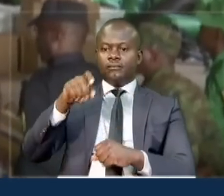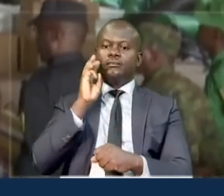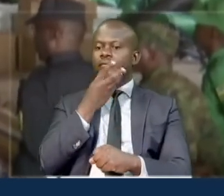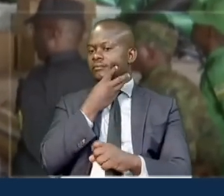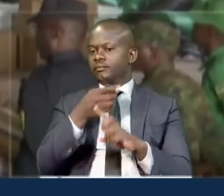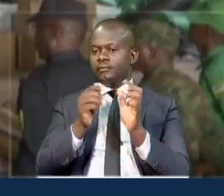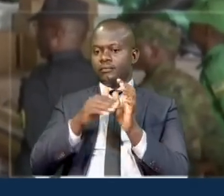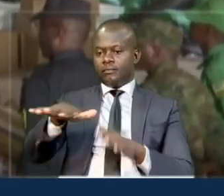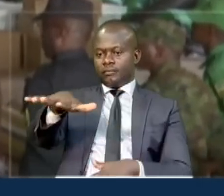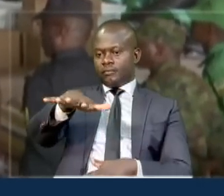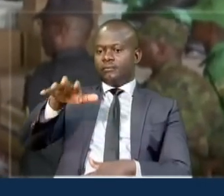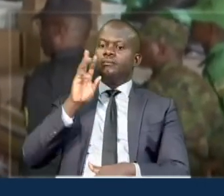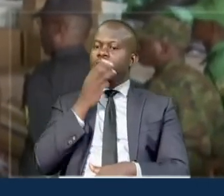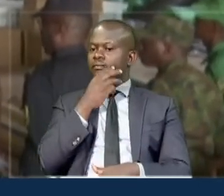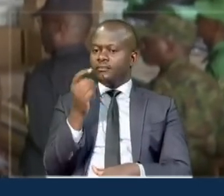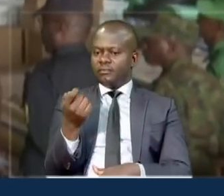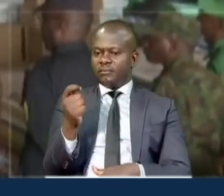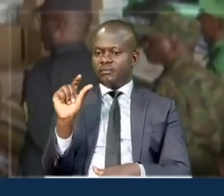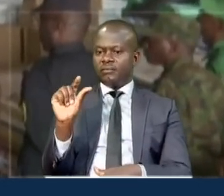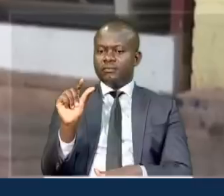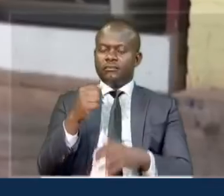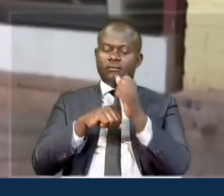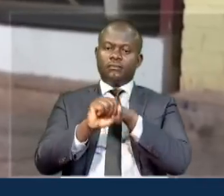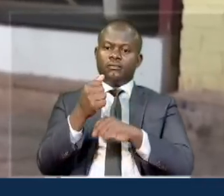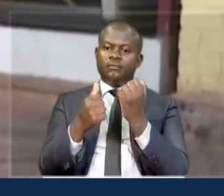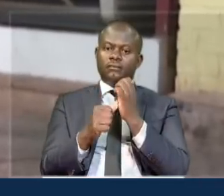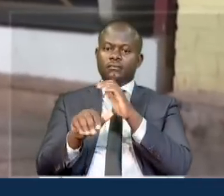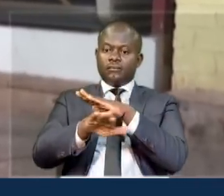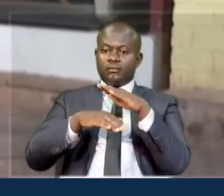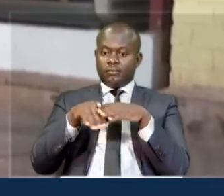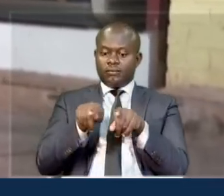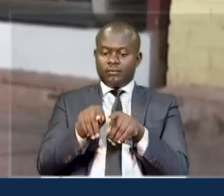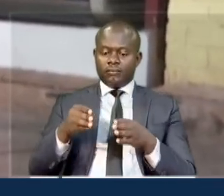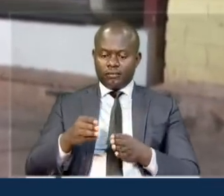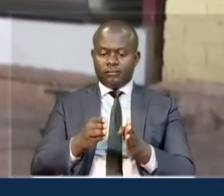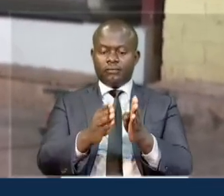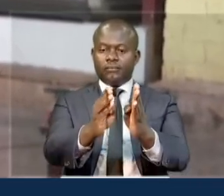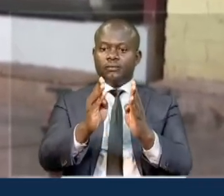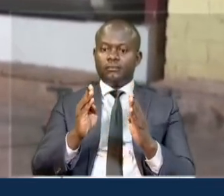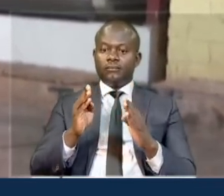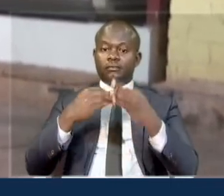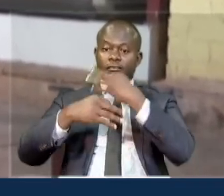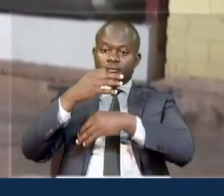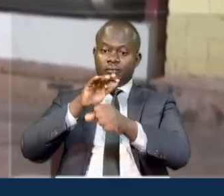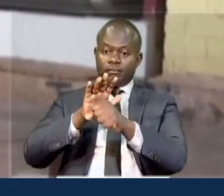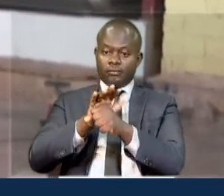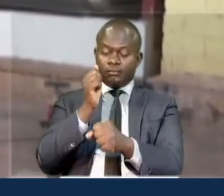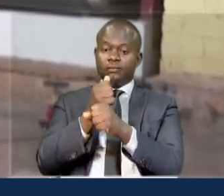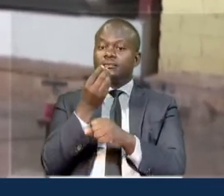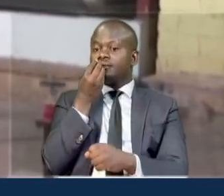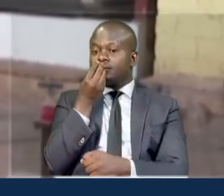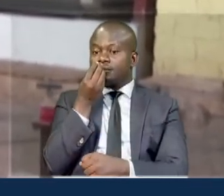aka gace amazi ni make cyane. Ni ikibazo cy'ibikorwa remezo nk'imihanda. Inganda nyinshi ziri muri aka gace zikora